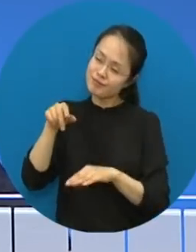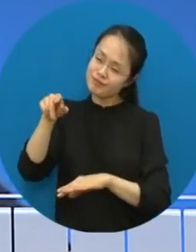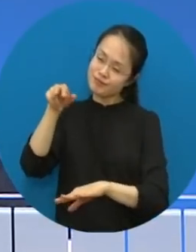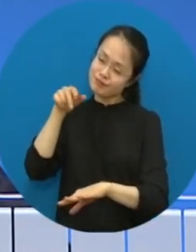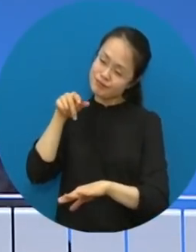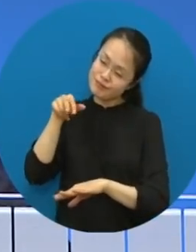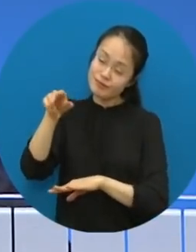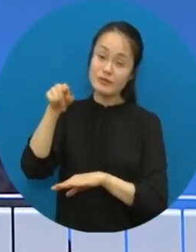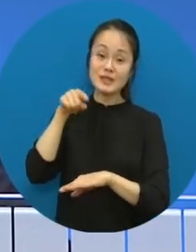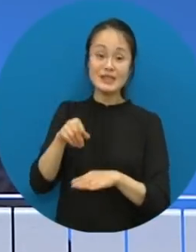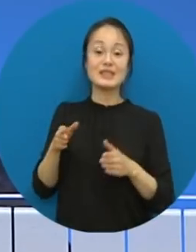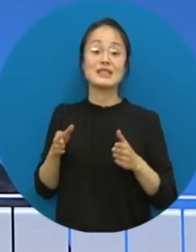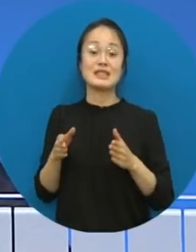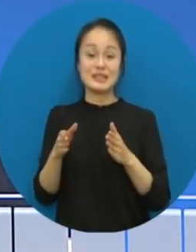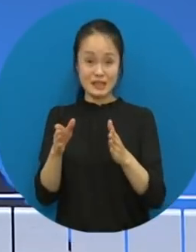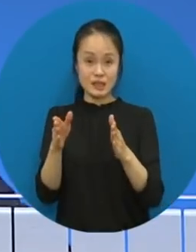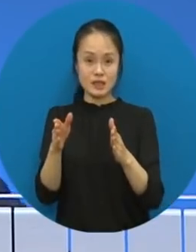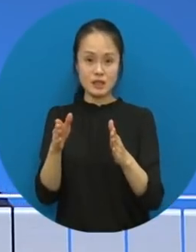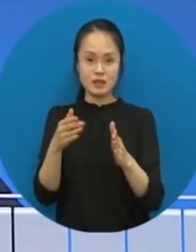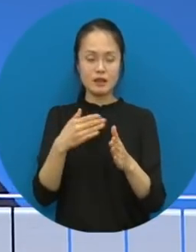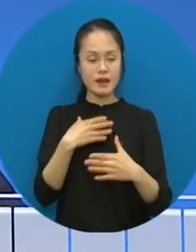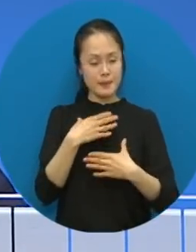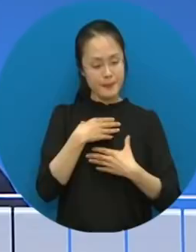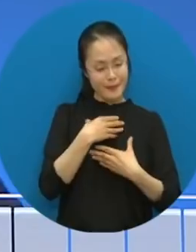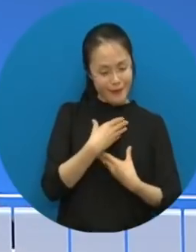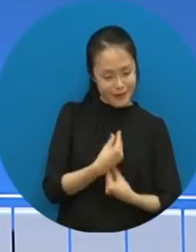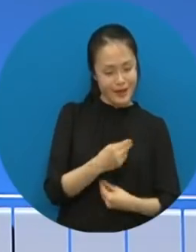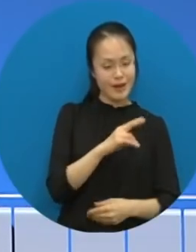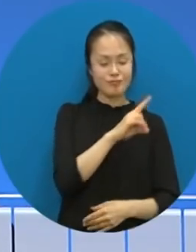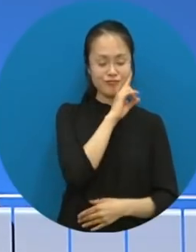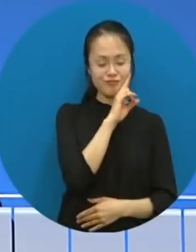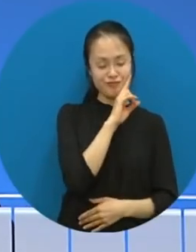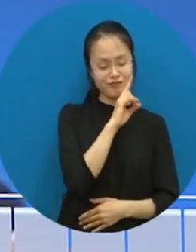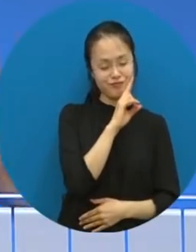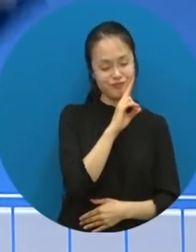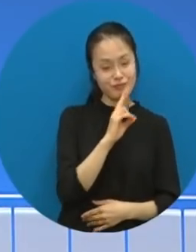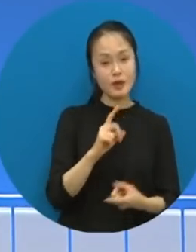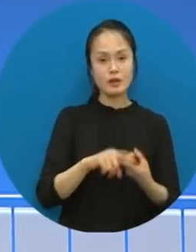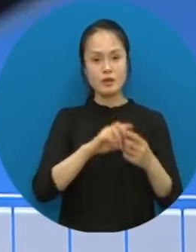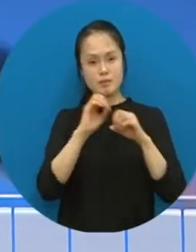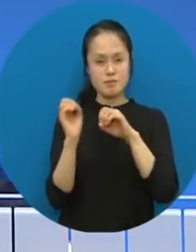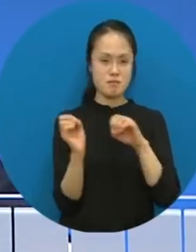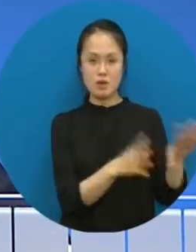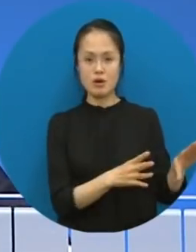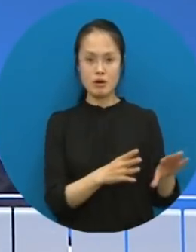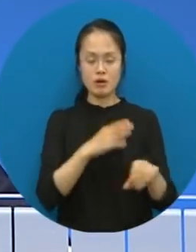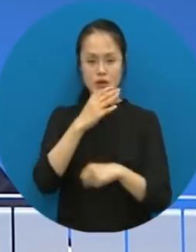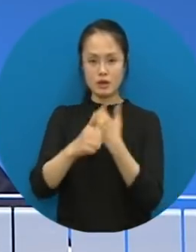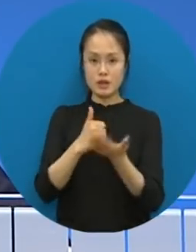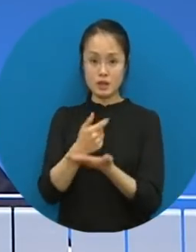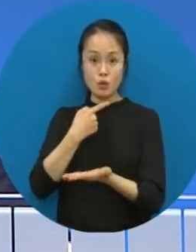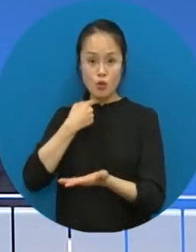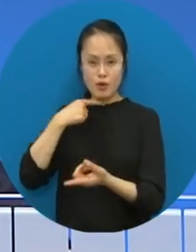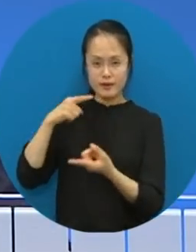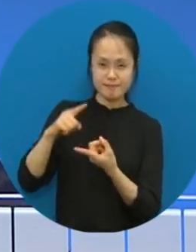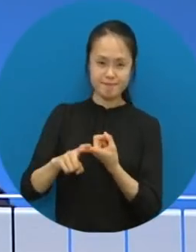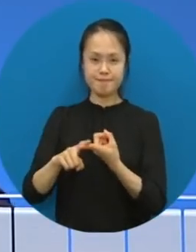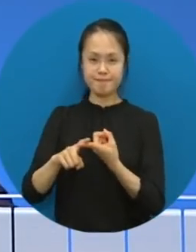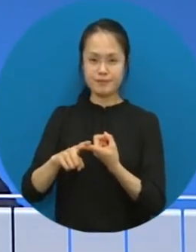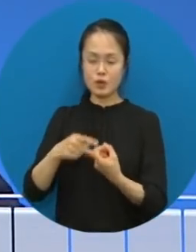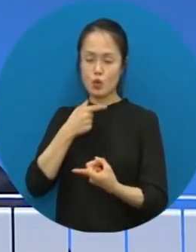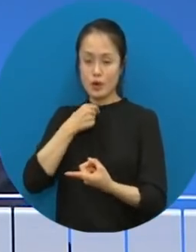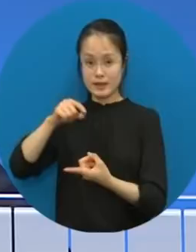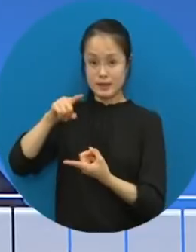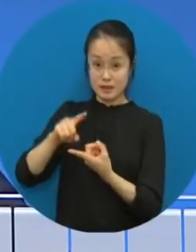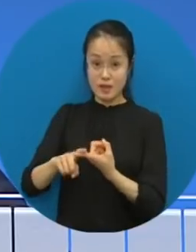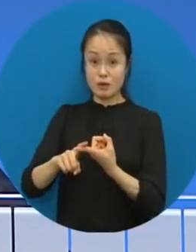날마다 내가 원하는 편함을 버리고 하나님이 원하시는 그 거룩의 길로 들어가는 것이 바로